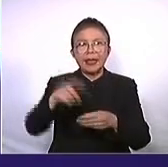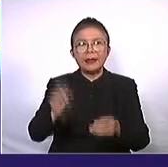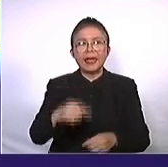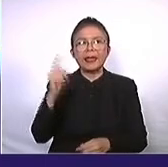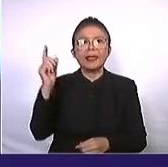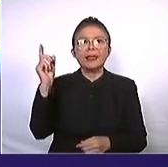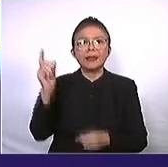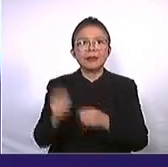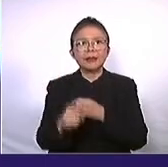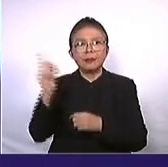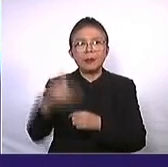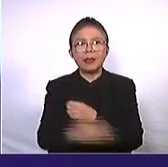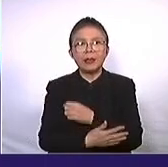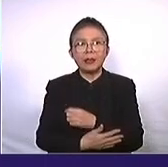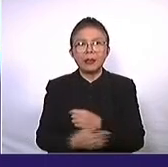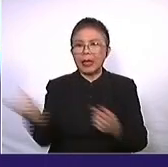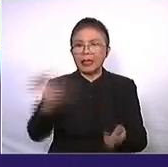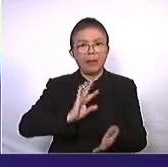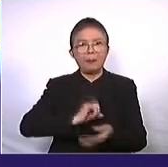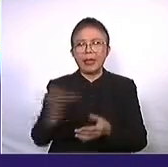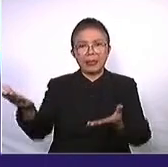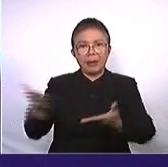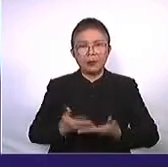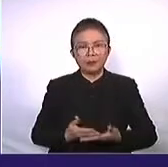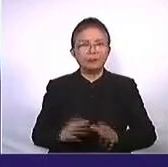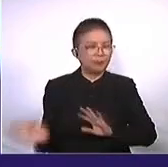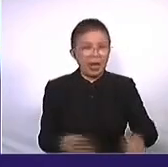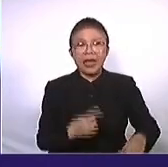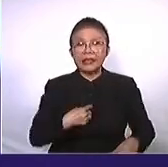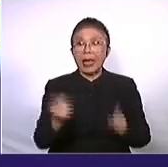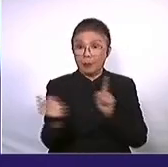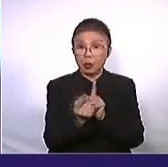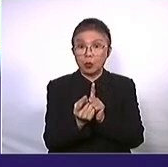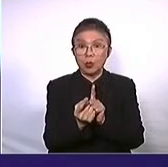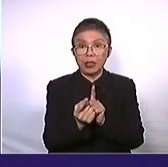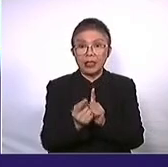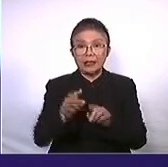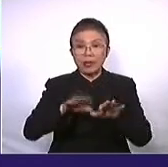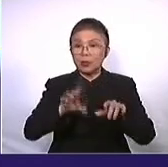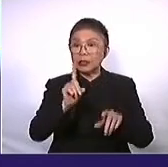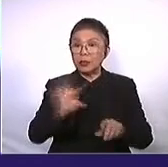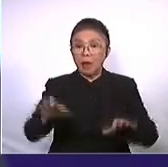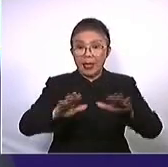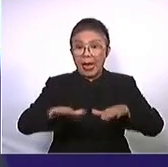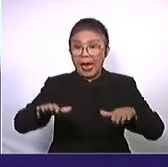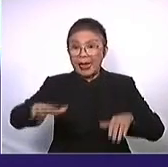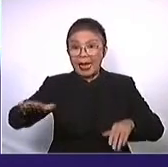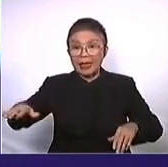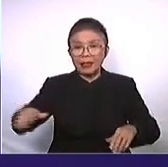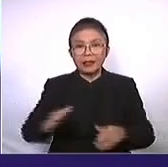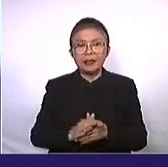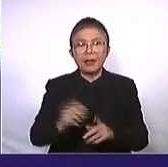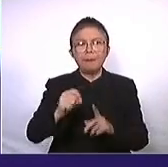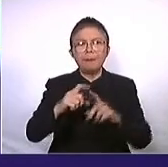negara karena tidak pernah sampai di korupsi. Saya juga ketemu dengan seorang Sri Wulan, anak kecil di